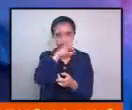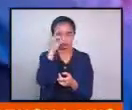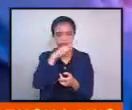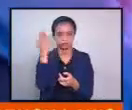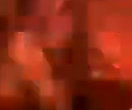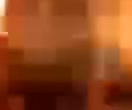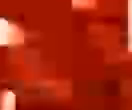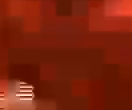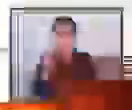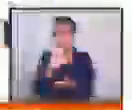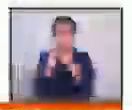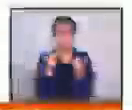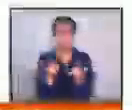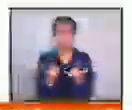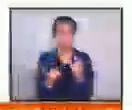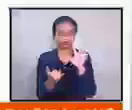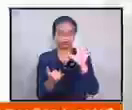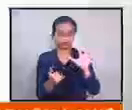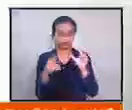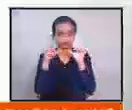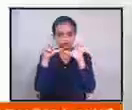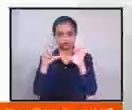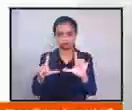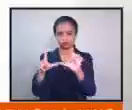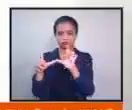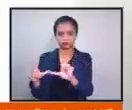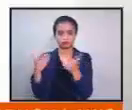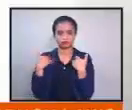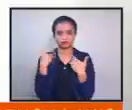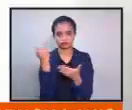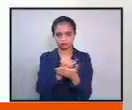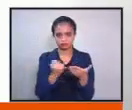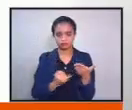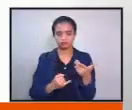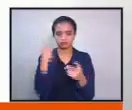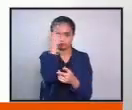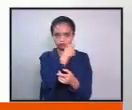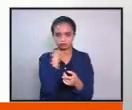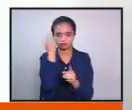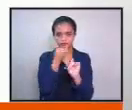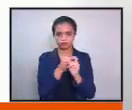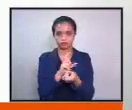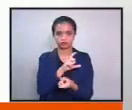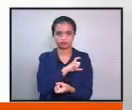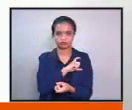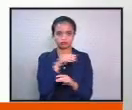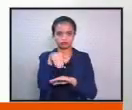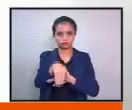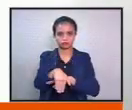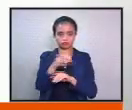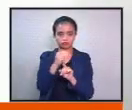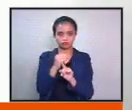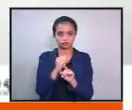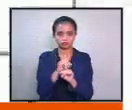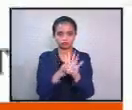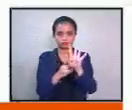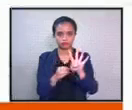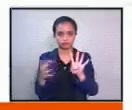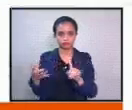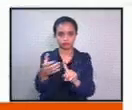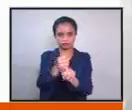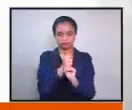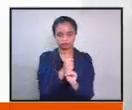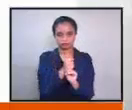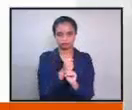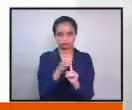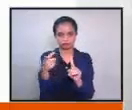Biyernes. Sa ngayon, tatlo na sa mga suspek ang may facial composite sketch mula sa PNP. Gabi ng October 4 nang dukutin ng anim na